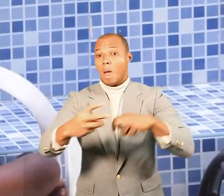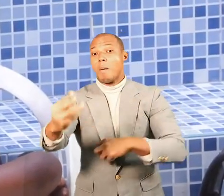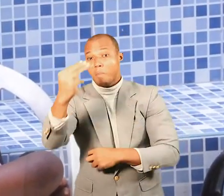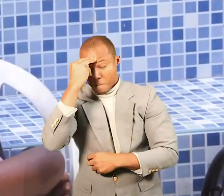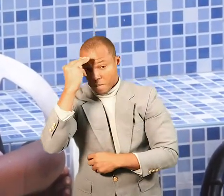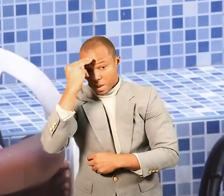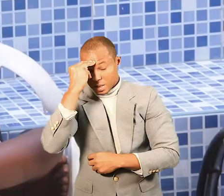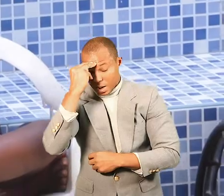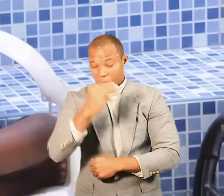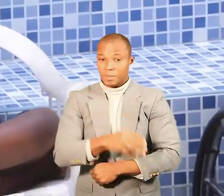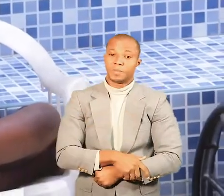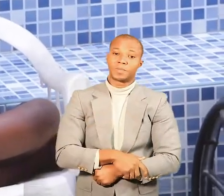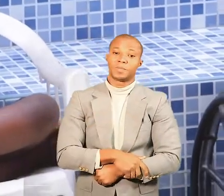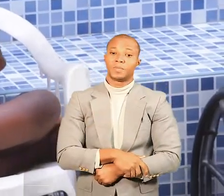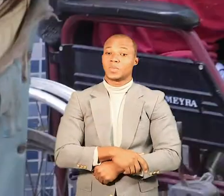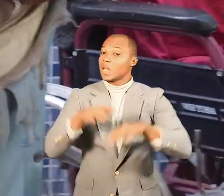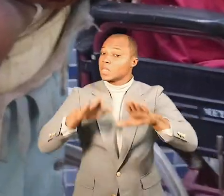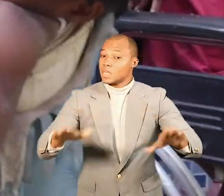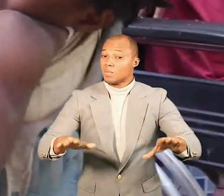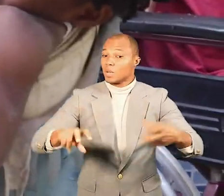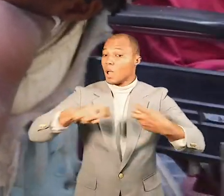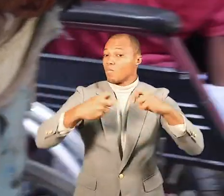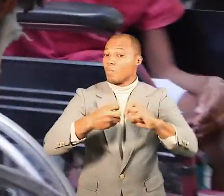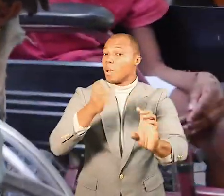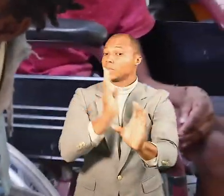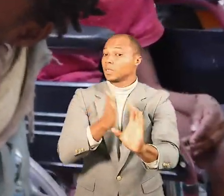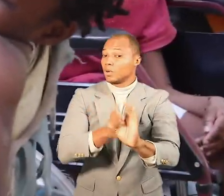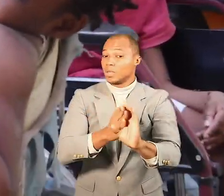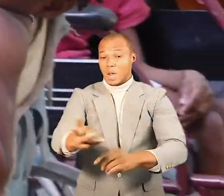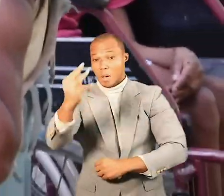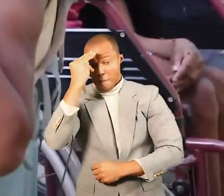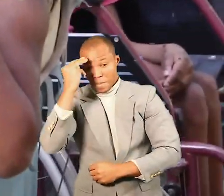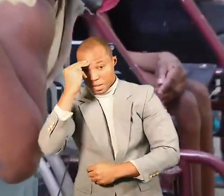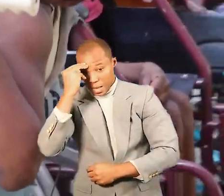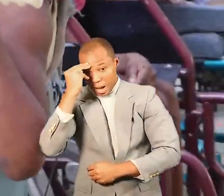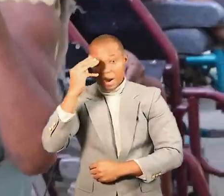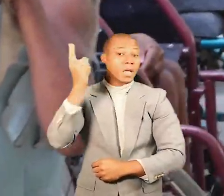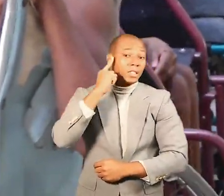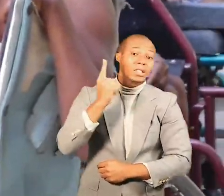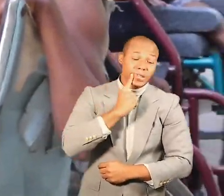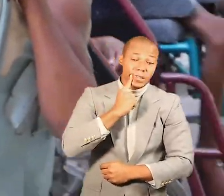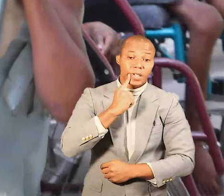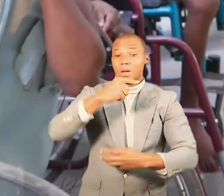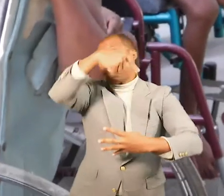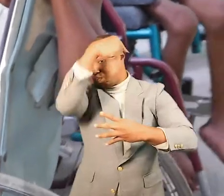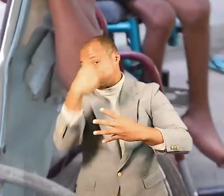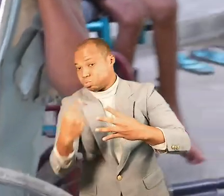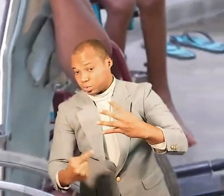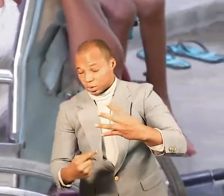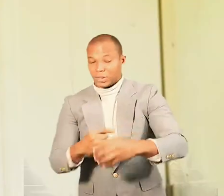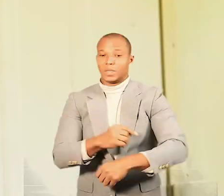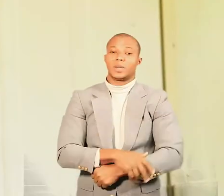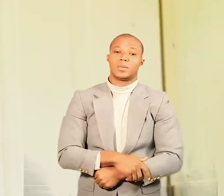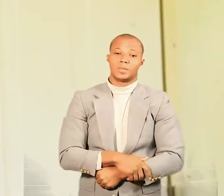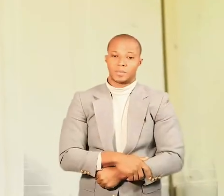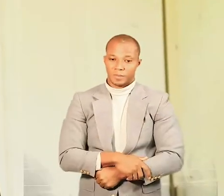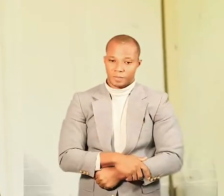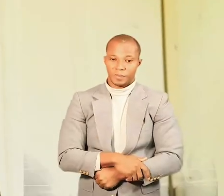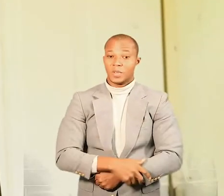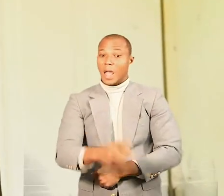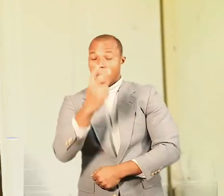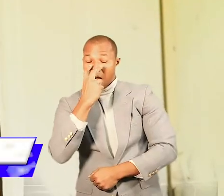des gens qui ont des problèmes psychologiques, mental, sensoriel, et j'en passe. C'est pas parce que